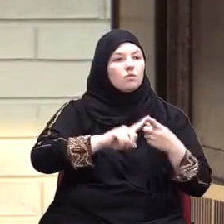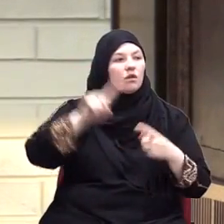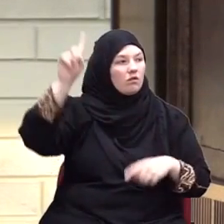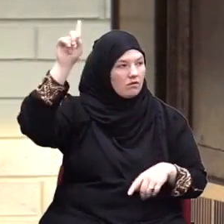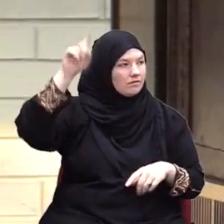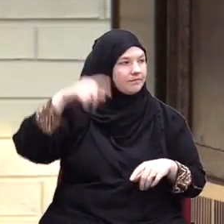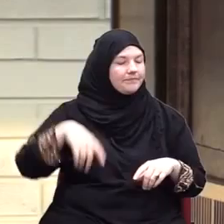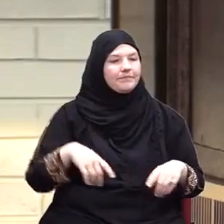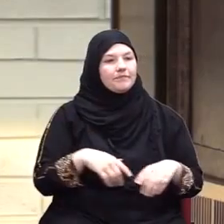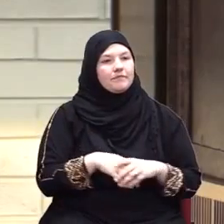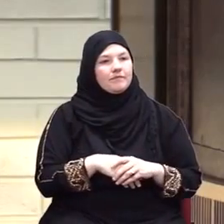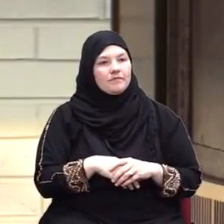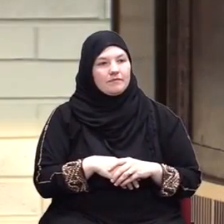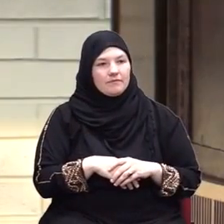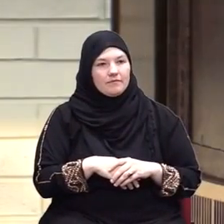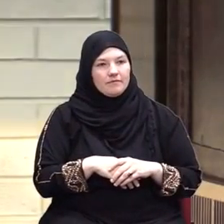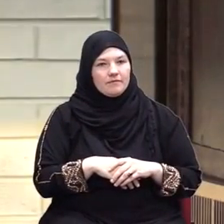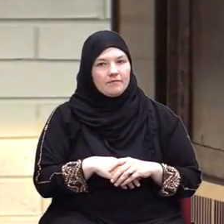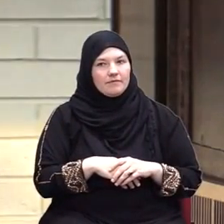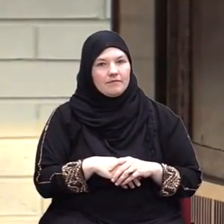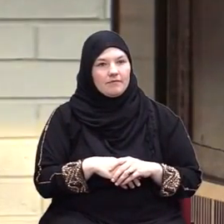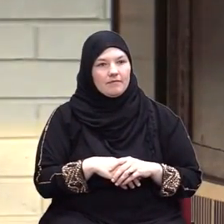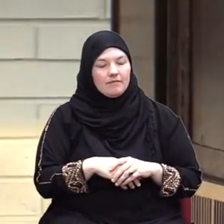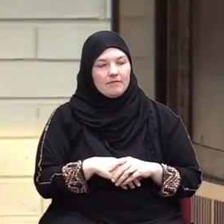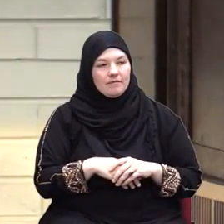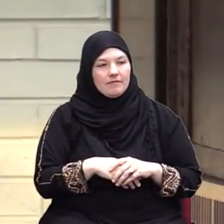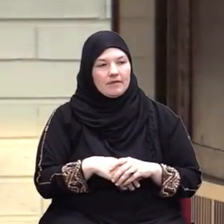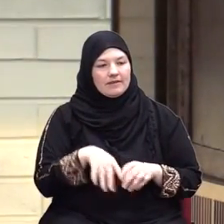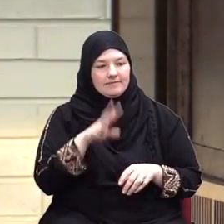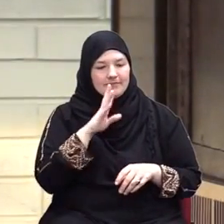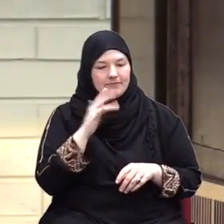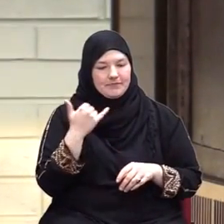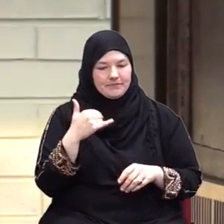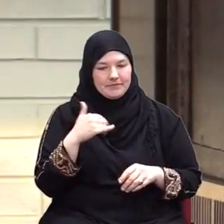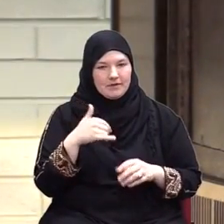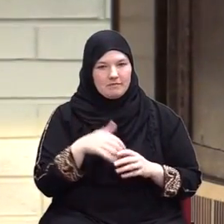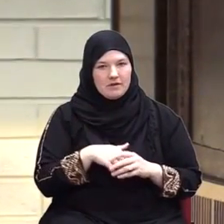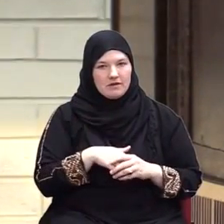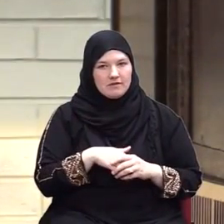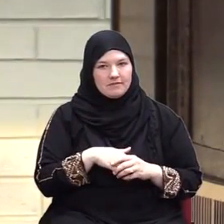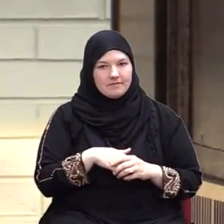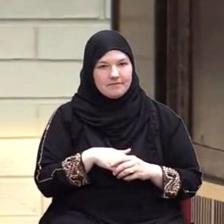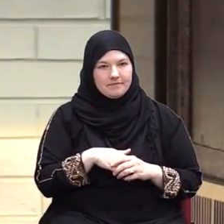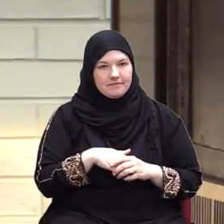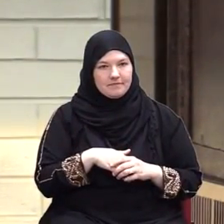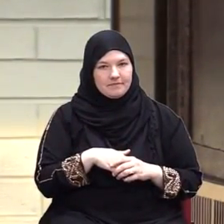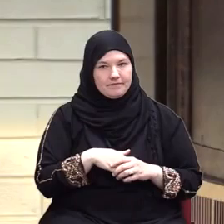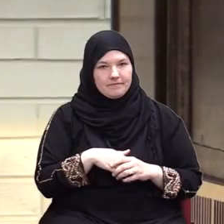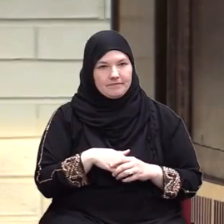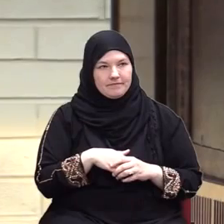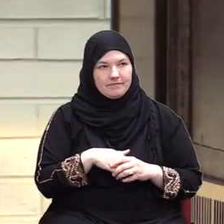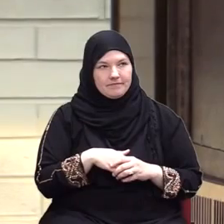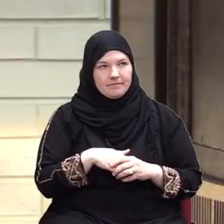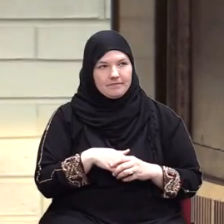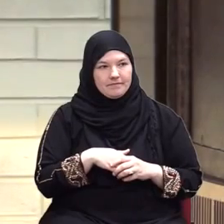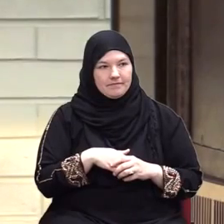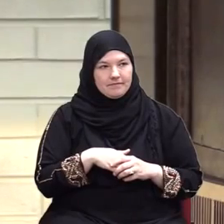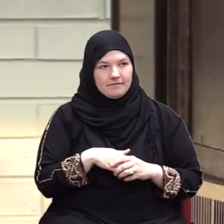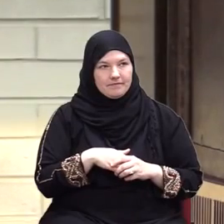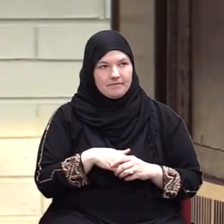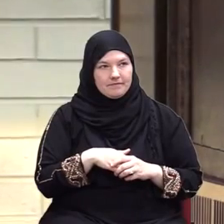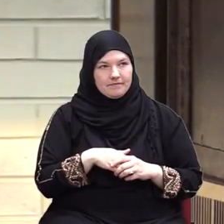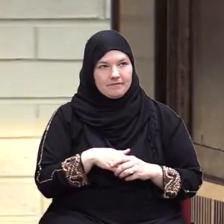to Allah, ربنا أمتنا اثنتين وأحييتنا اثنتين